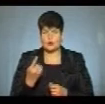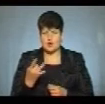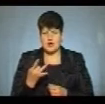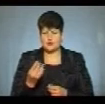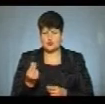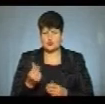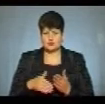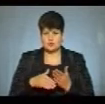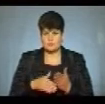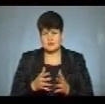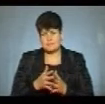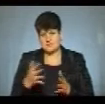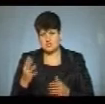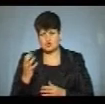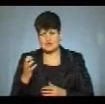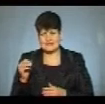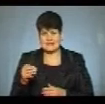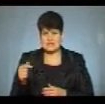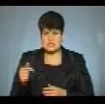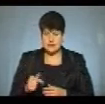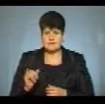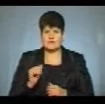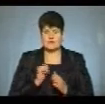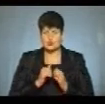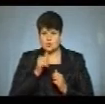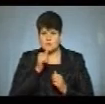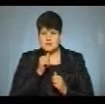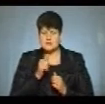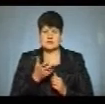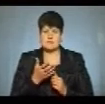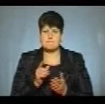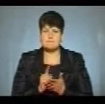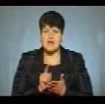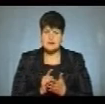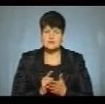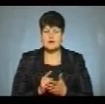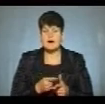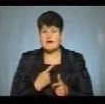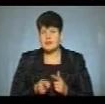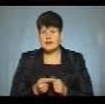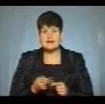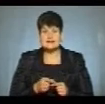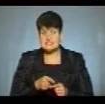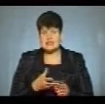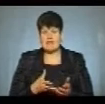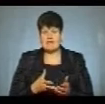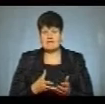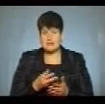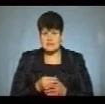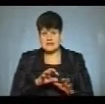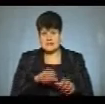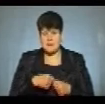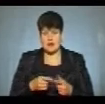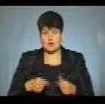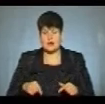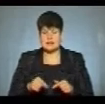грошову допомогу, це понад 400 тисяч гривень, і щомісячну пенсію. Втім, каже Юрій Вікарук, ці виплати забирали організатори. Наразі